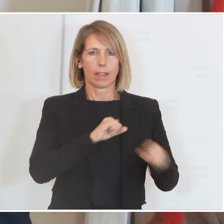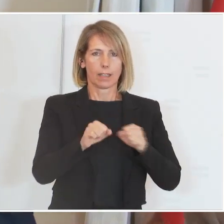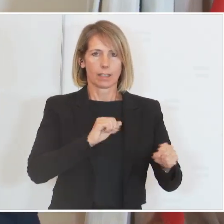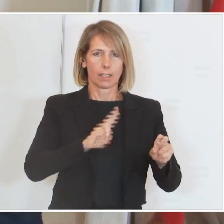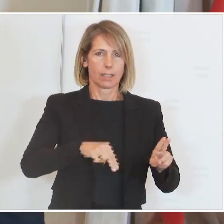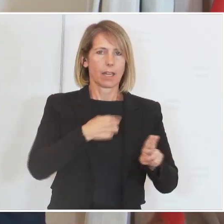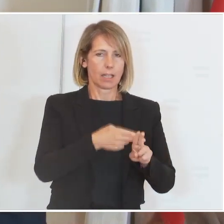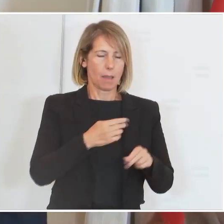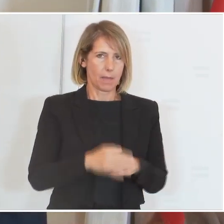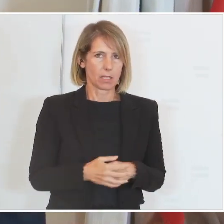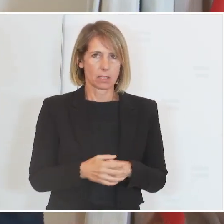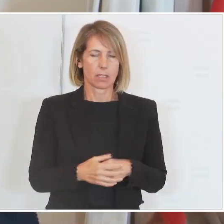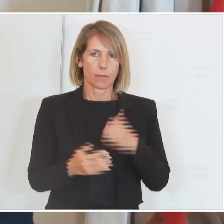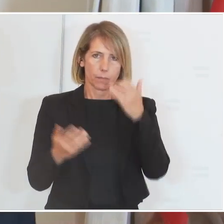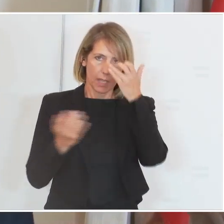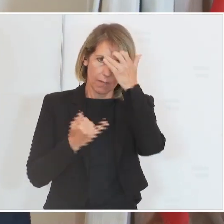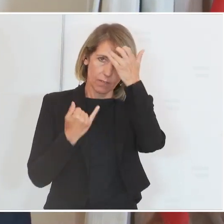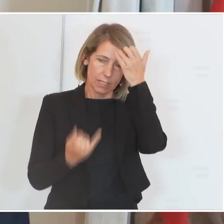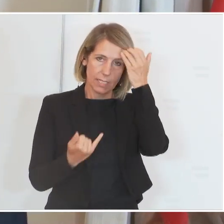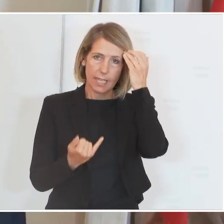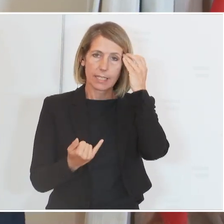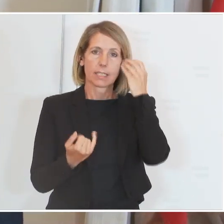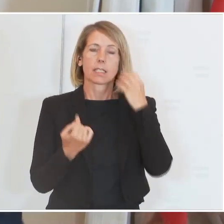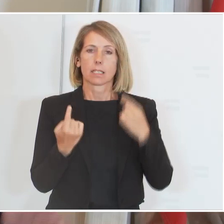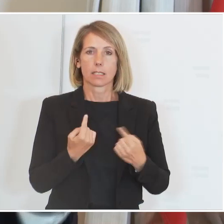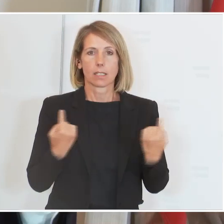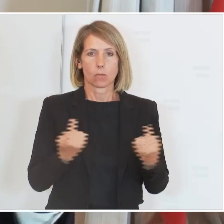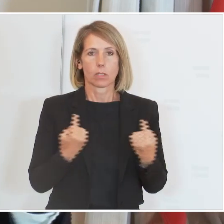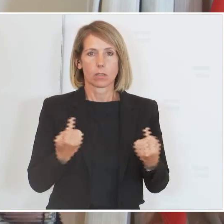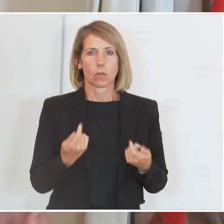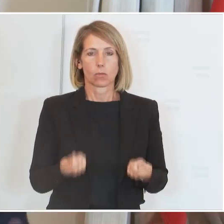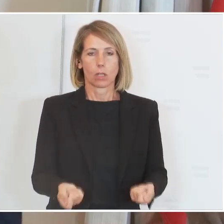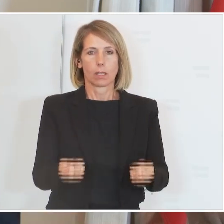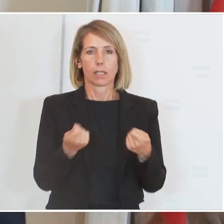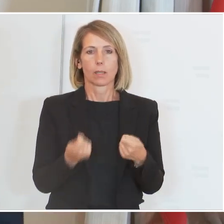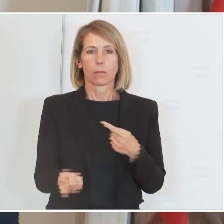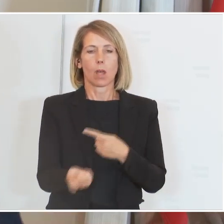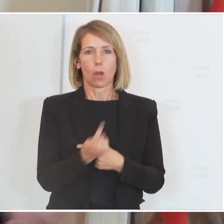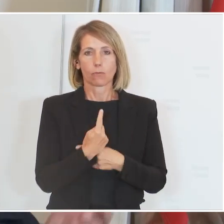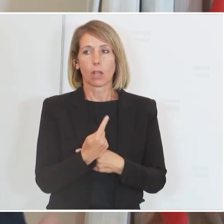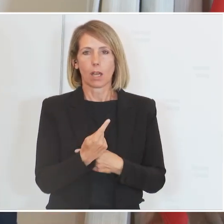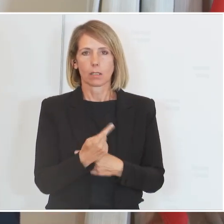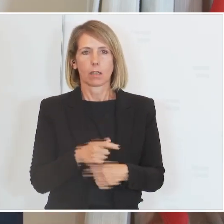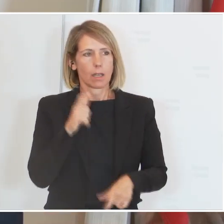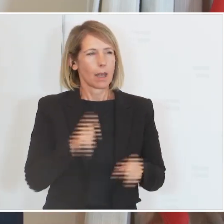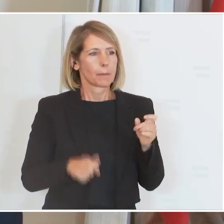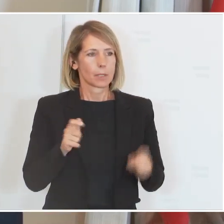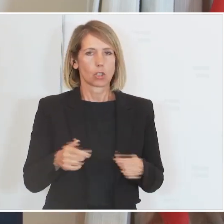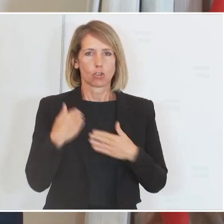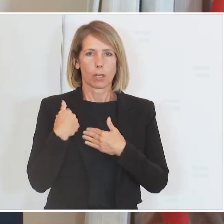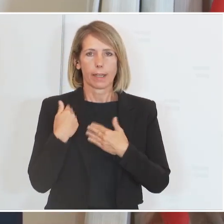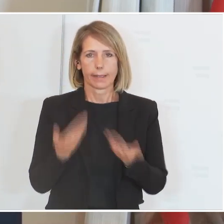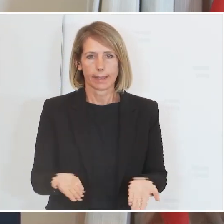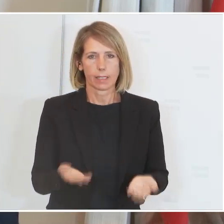der einen Auftrag gibt an uns in die Politik, nämlich einerseits die Menschen zu entlasten, genauso aber auch die Unternehmer,